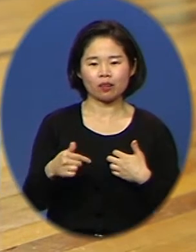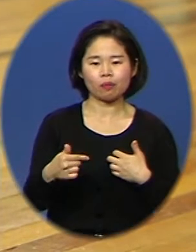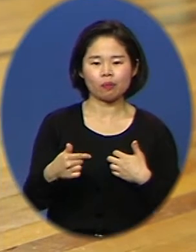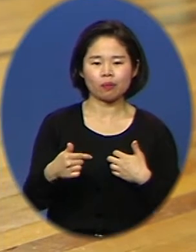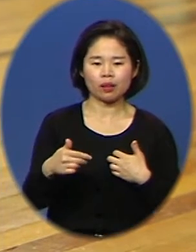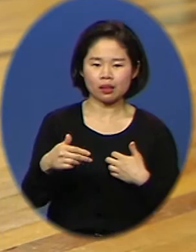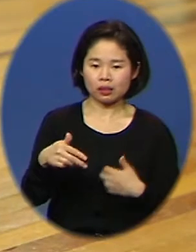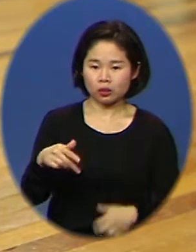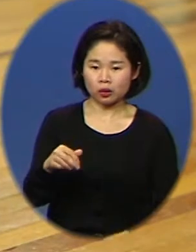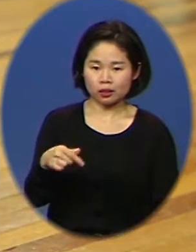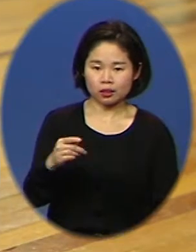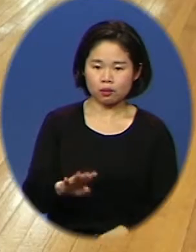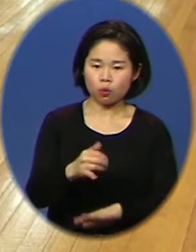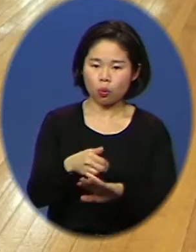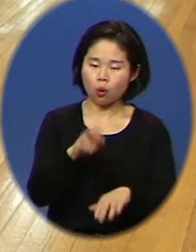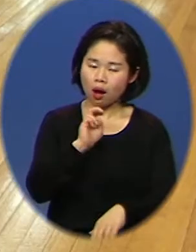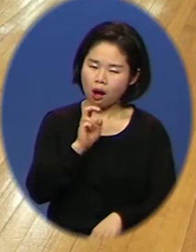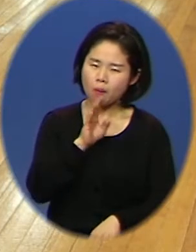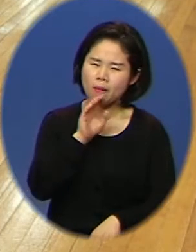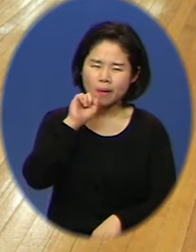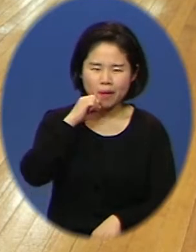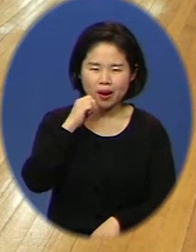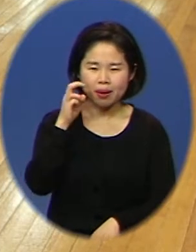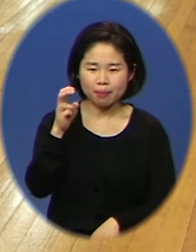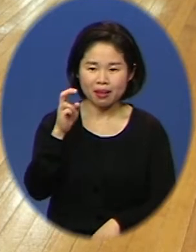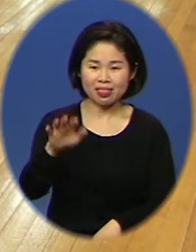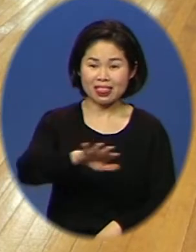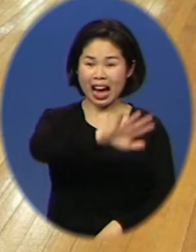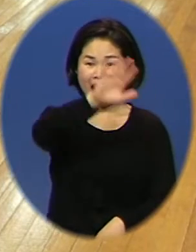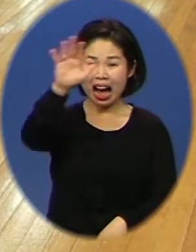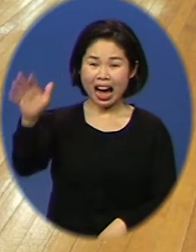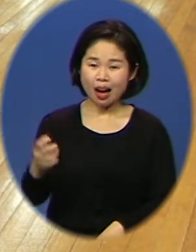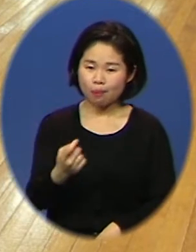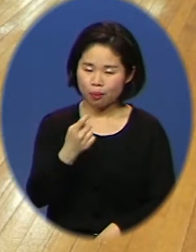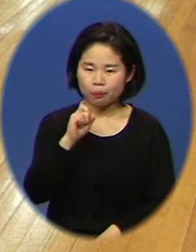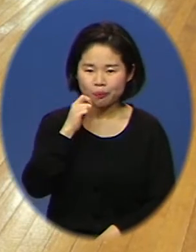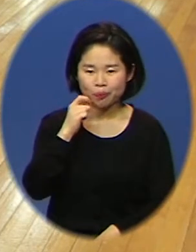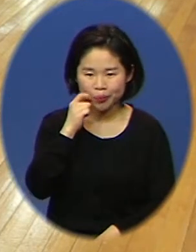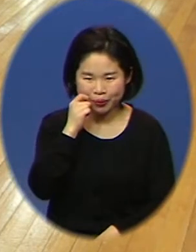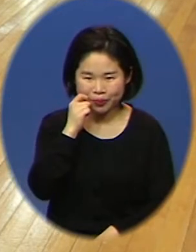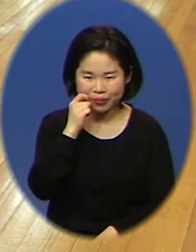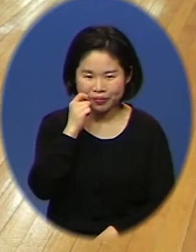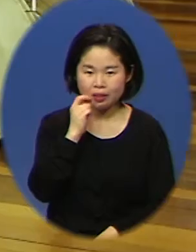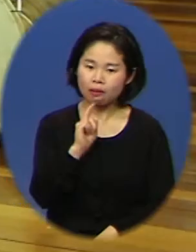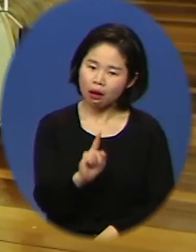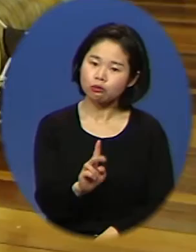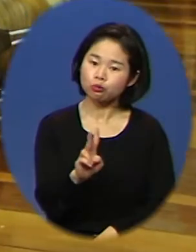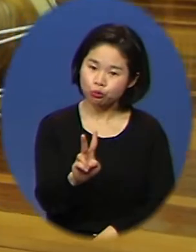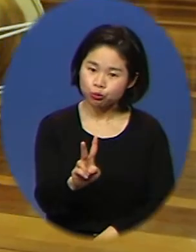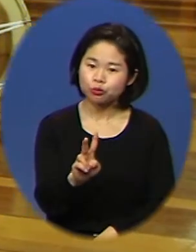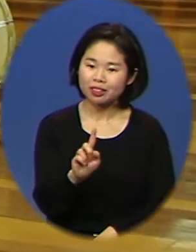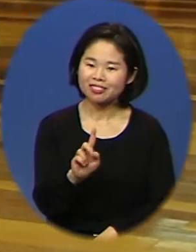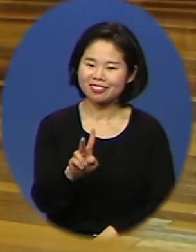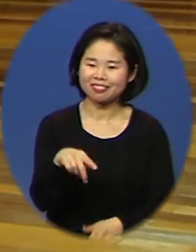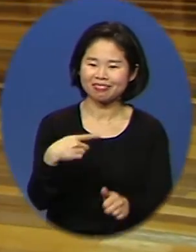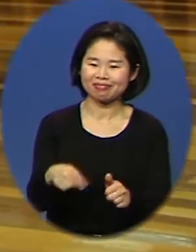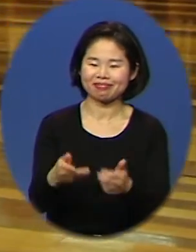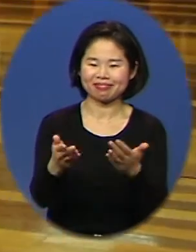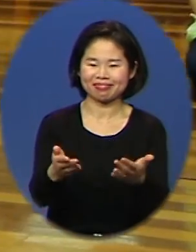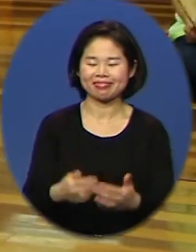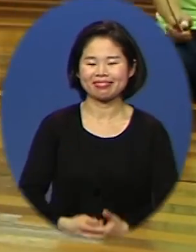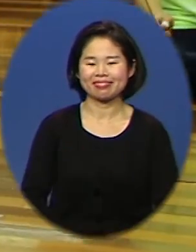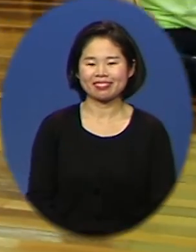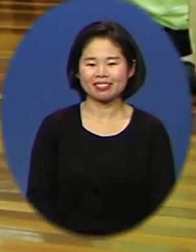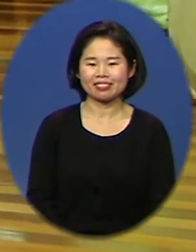수도 있어요. 많이 어려운데 정읍농악을 다 배울 수는 없고요. 그냥 간단한 한두 가락 정도까지만 해서 가르쳐드리도록